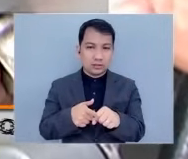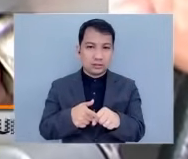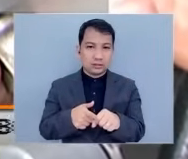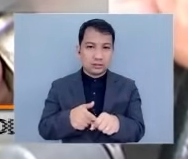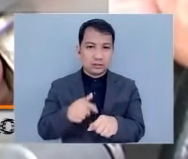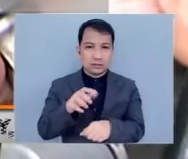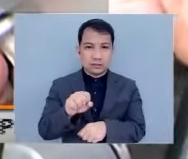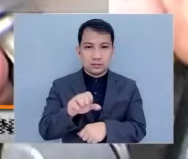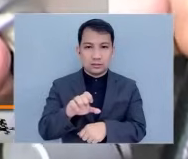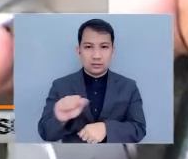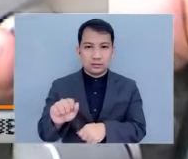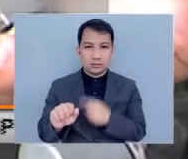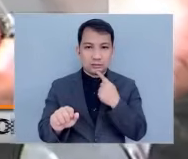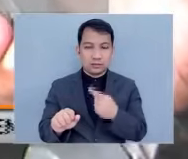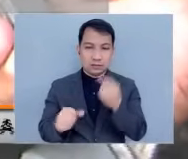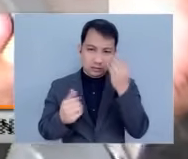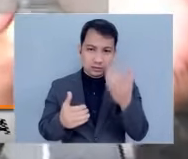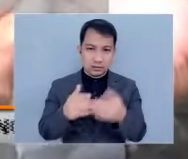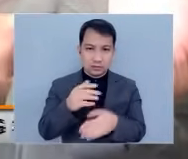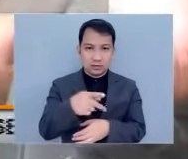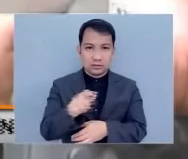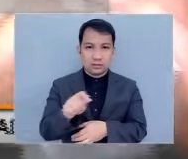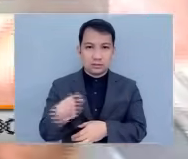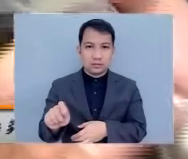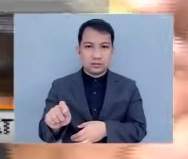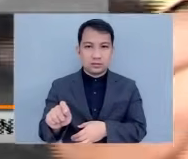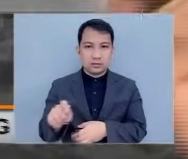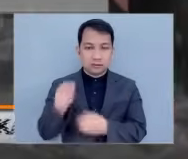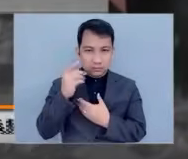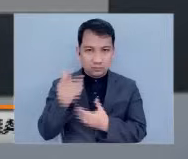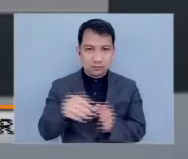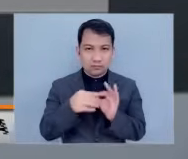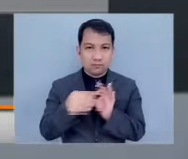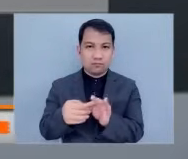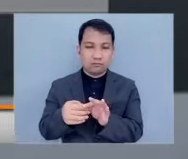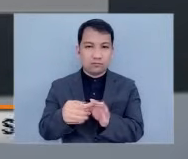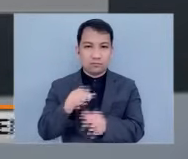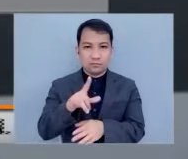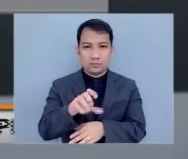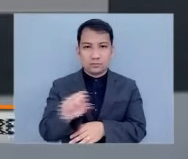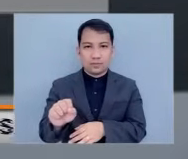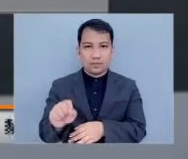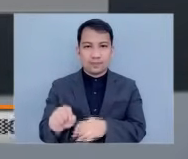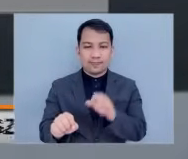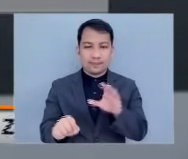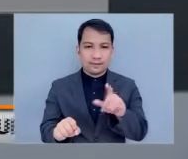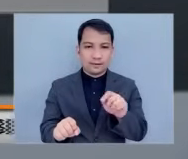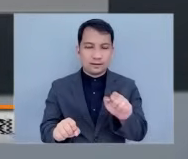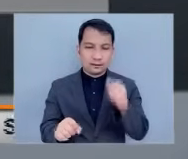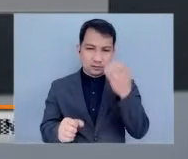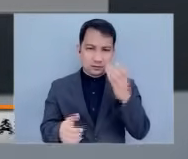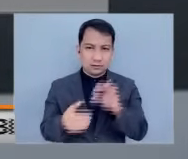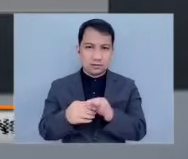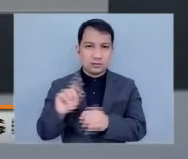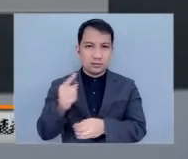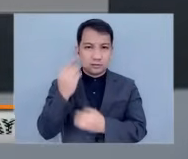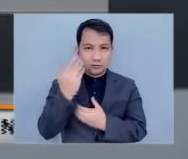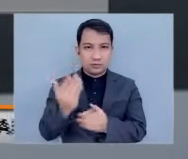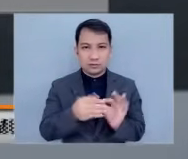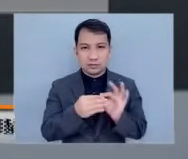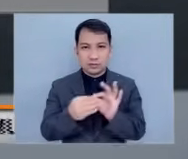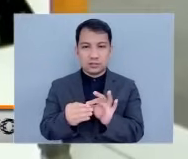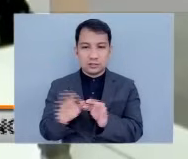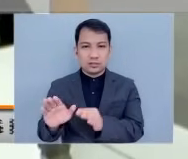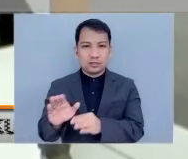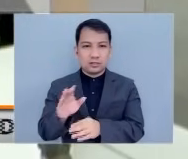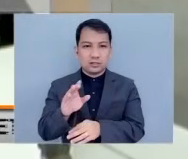Petrogas, PTT Station, Jetty Petroleum, Clean Fuel at Caltex. Mahigit piso rin ang taas presyo ng diesel.